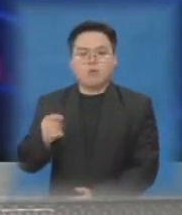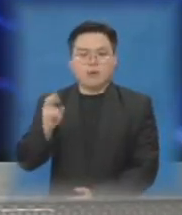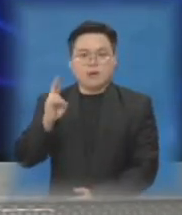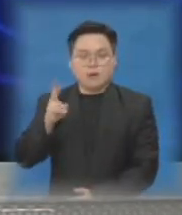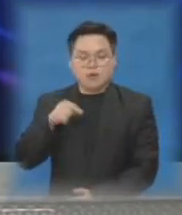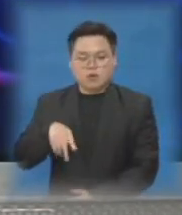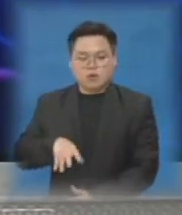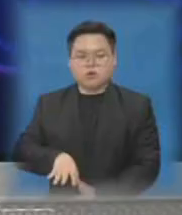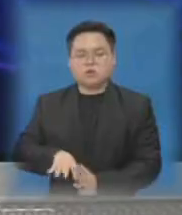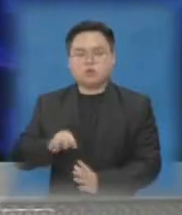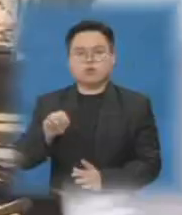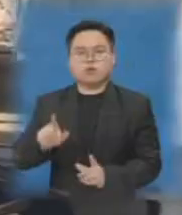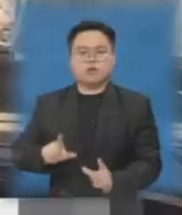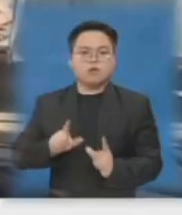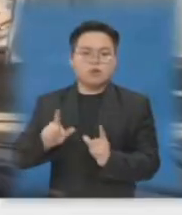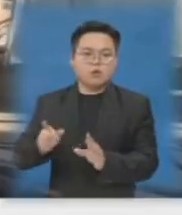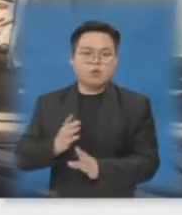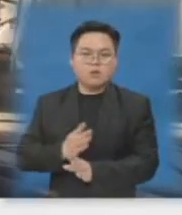гартаарлаа.